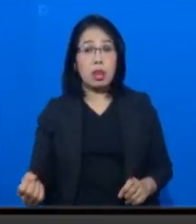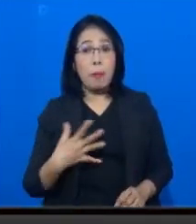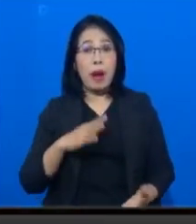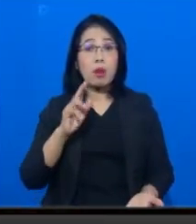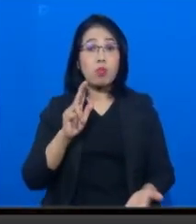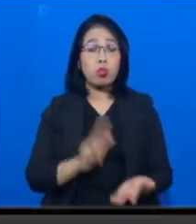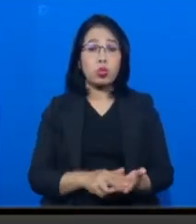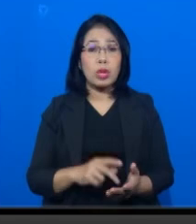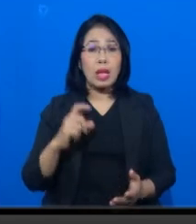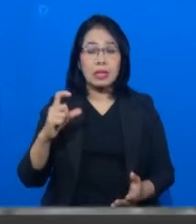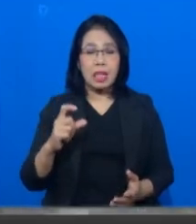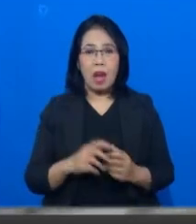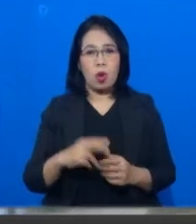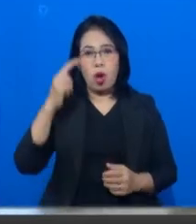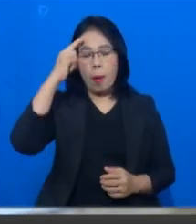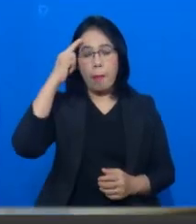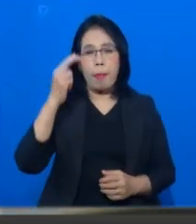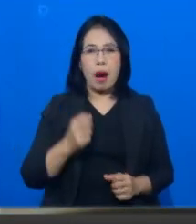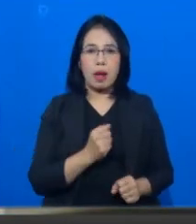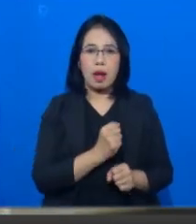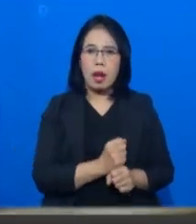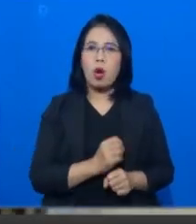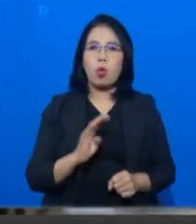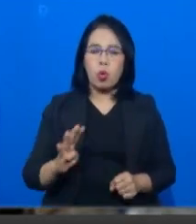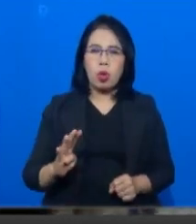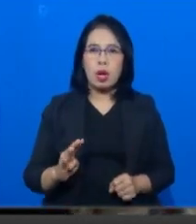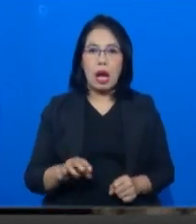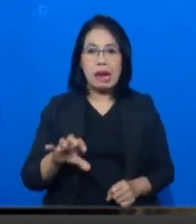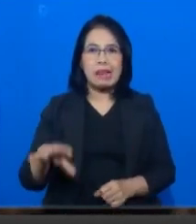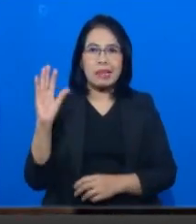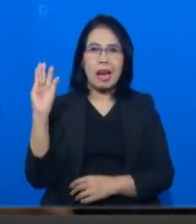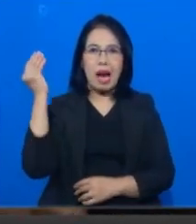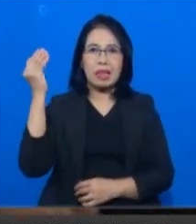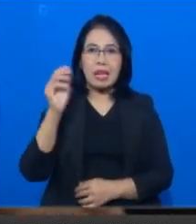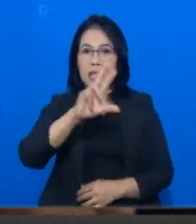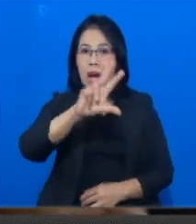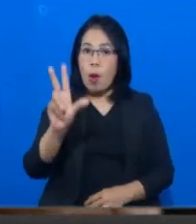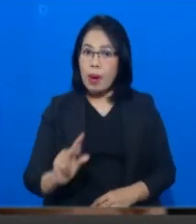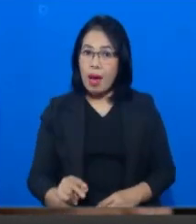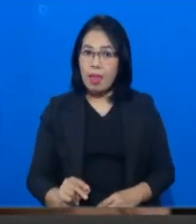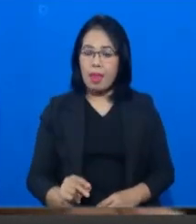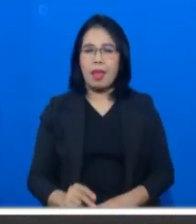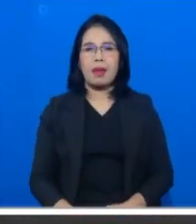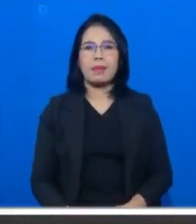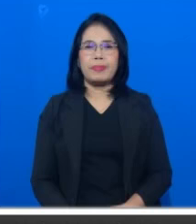keputusannya soal calon kepala daerah Golkar di wilayah strategis DKI Jakarta dan Jawa Barat.